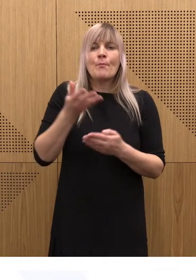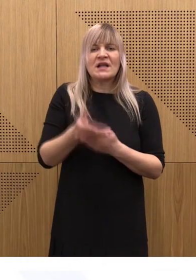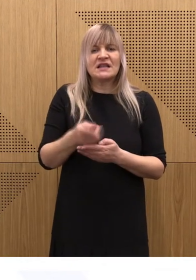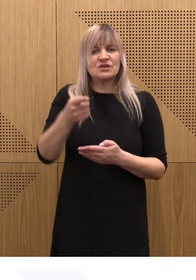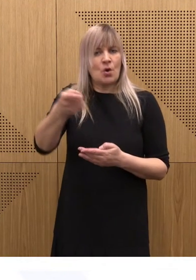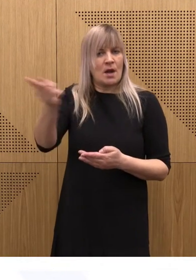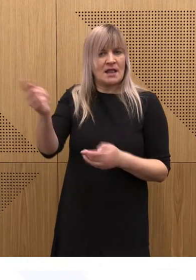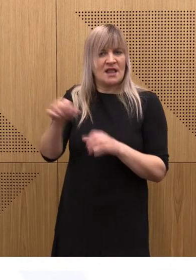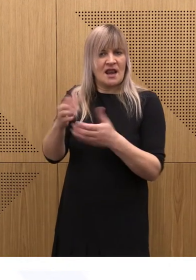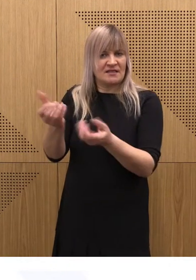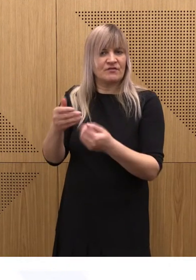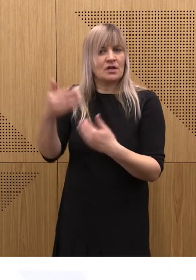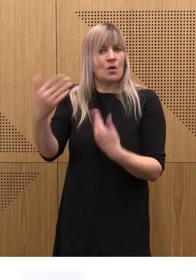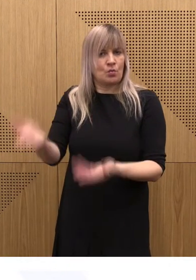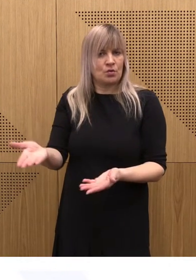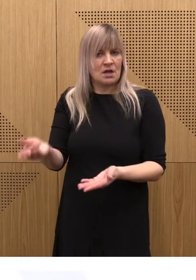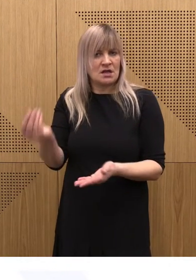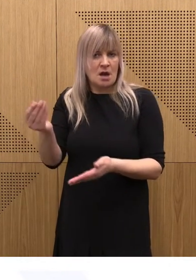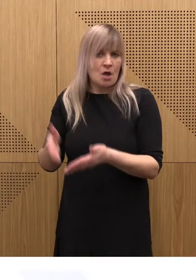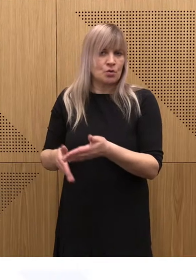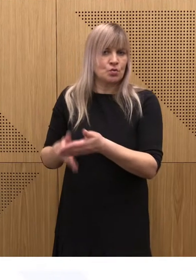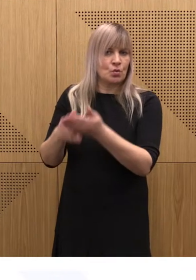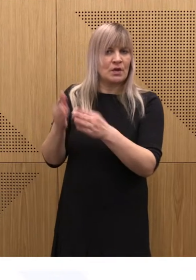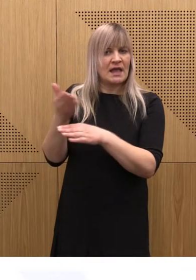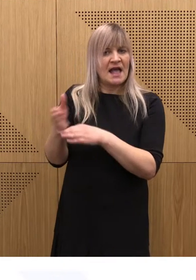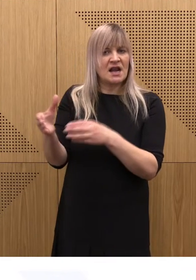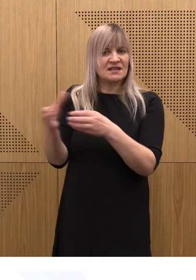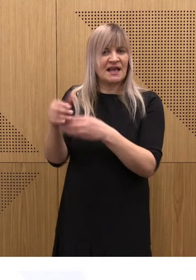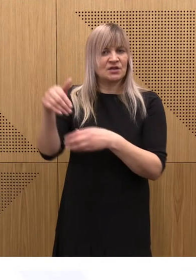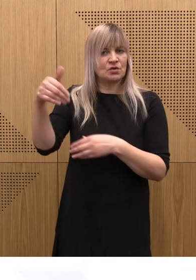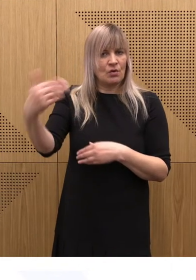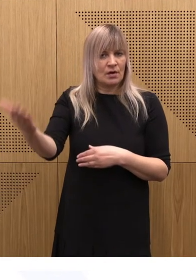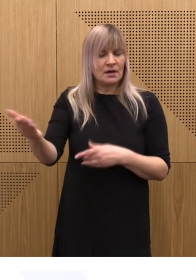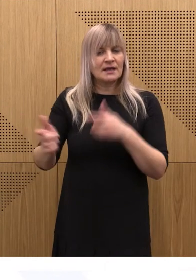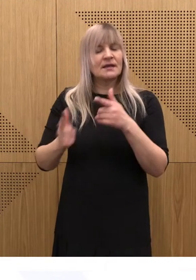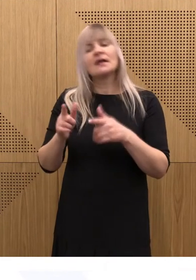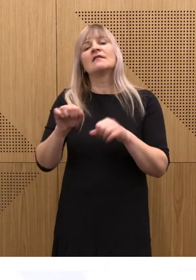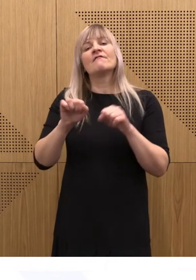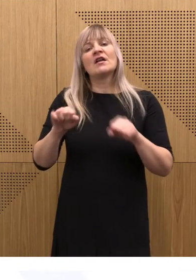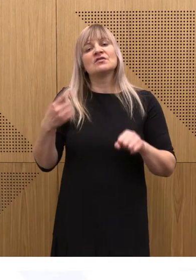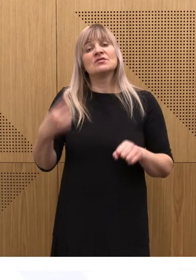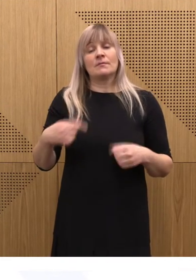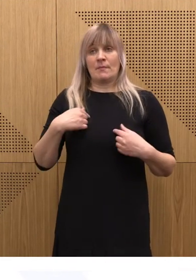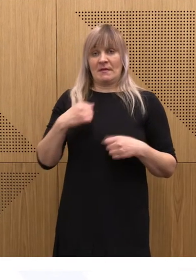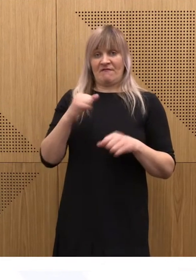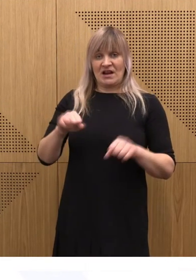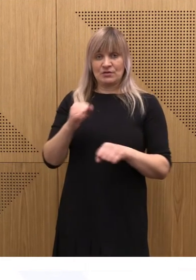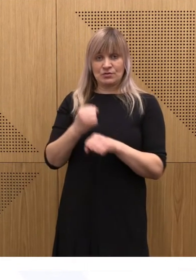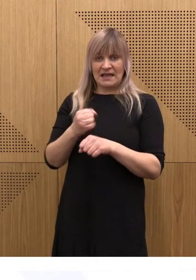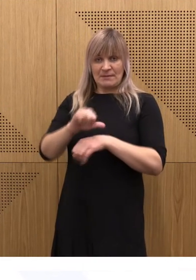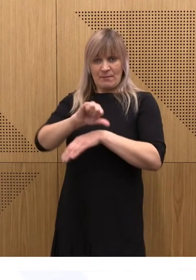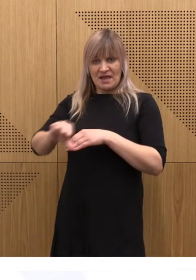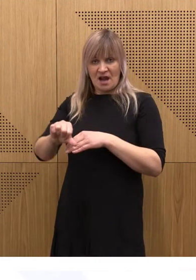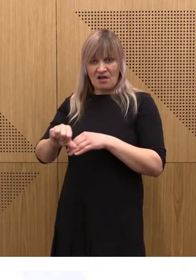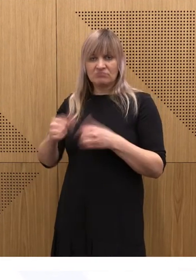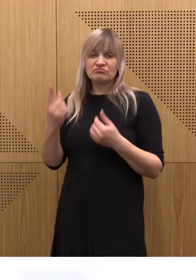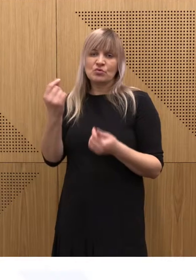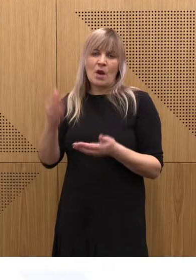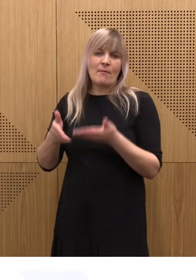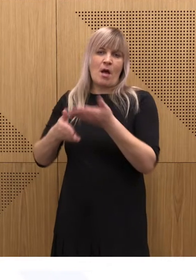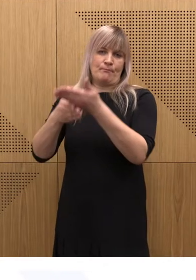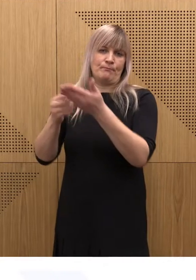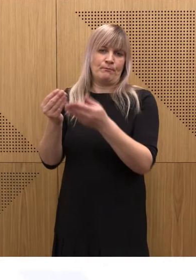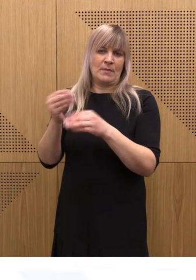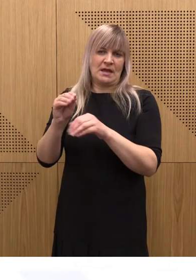mehhanisme, mis rahaliselt siis anda tuge erasektorile, kus on tegelikult valitsus omapoolt piirangud otsustanud. Nüüd